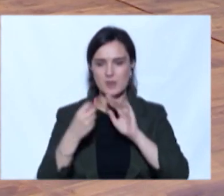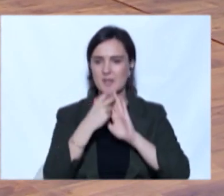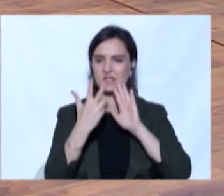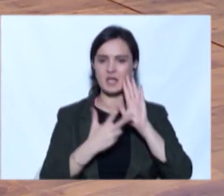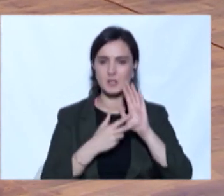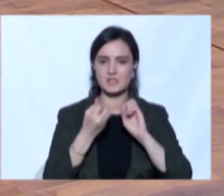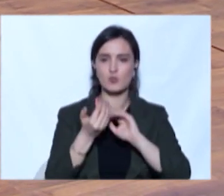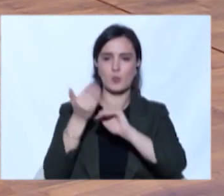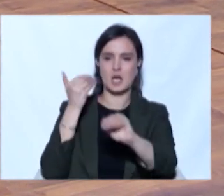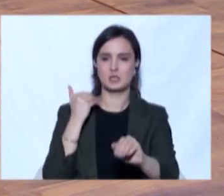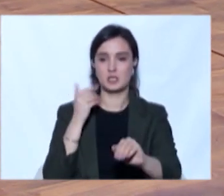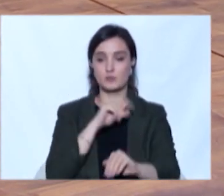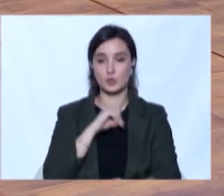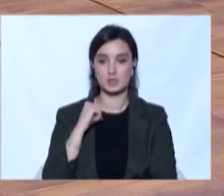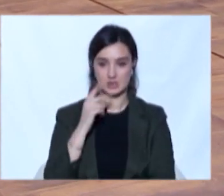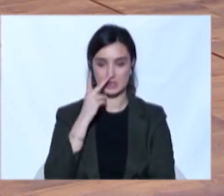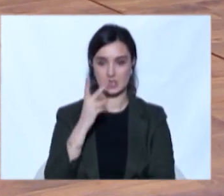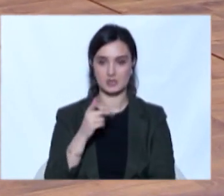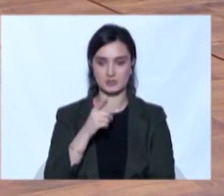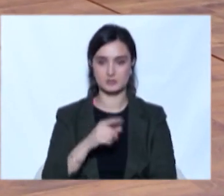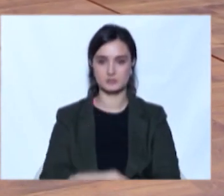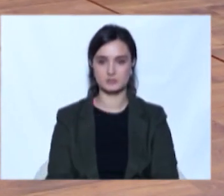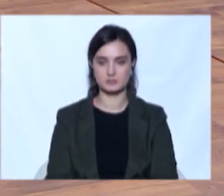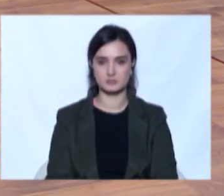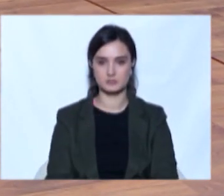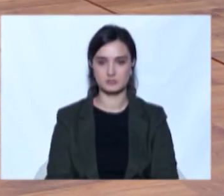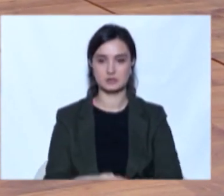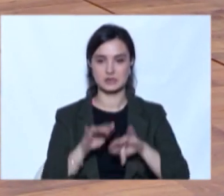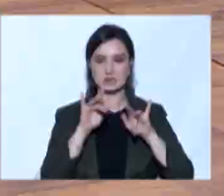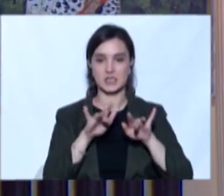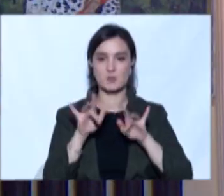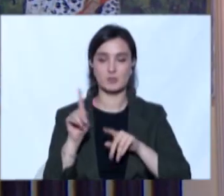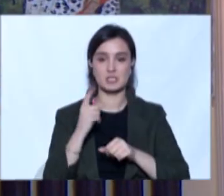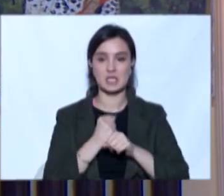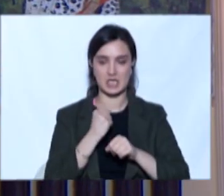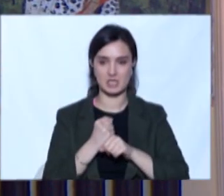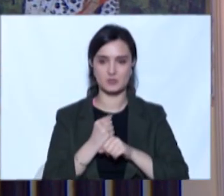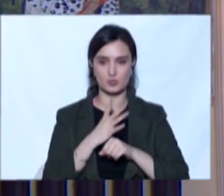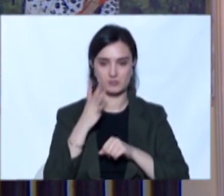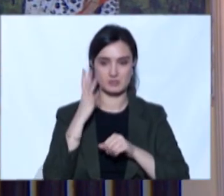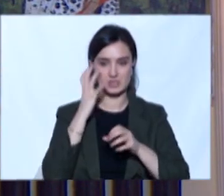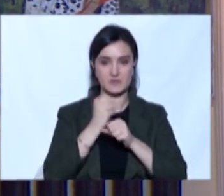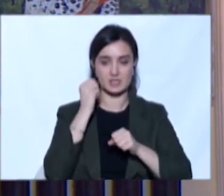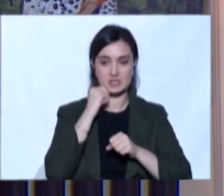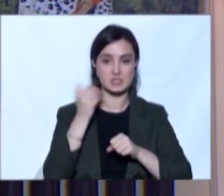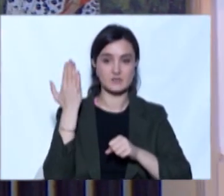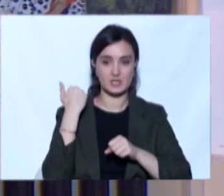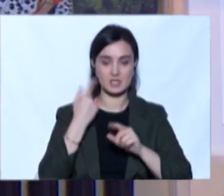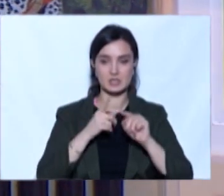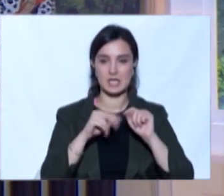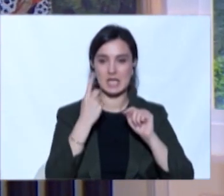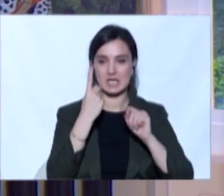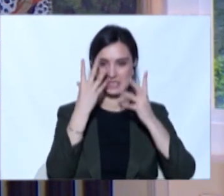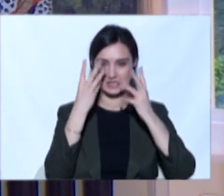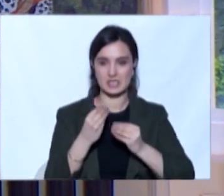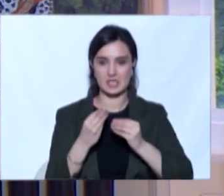თუ უფრო ადრე, ნახოთ, გაეცნოთ აი ამ საქმიანობებს, რასაც აკეთებდნენ, მისდევდნენ სვანები ძველად და ერთი პატარა